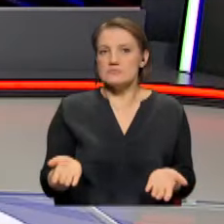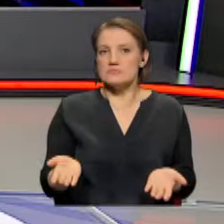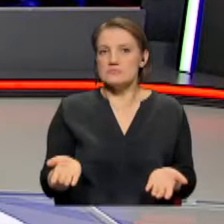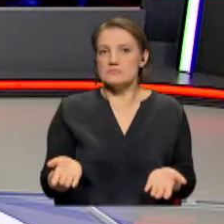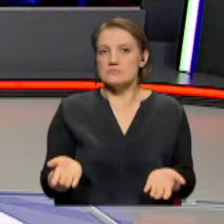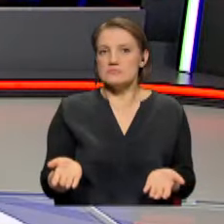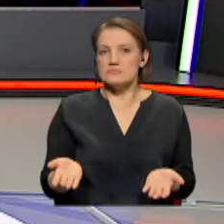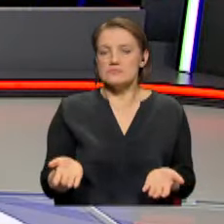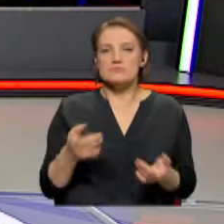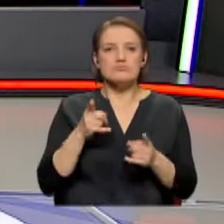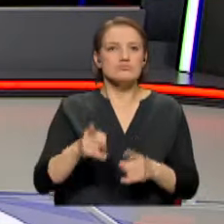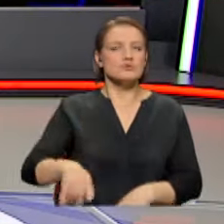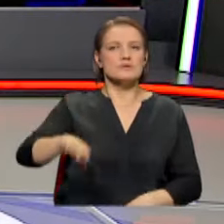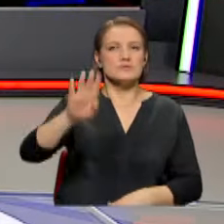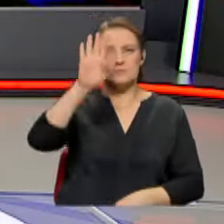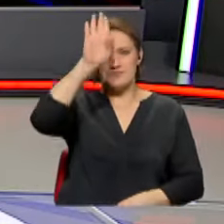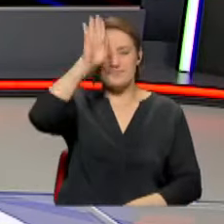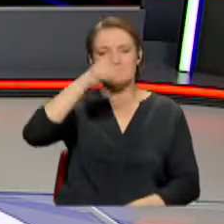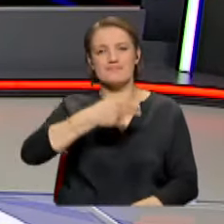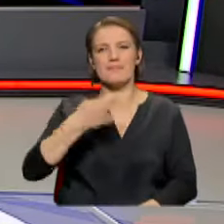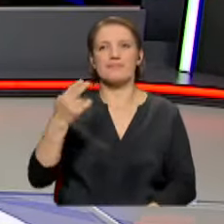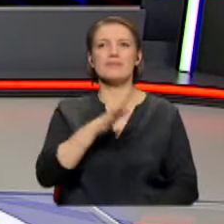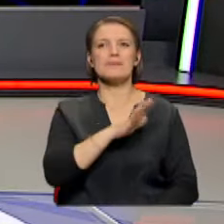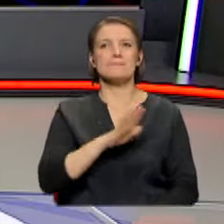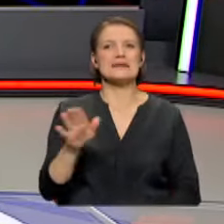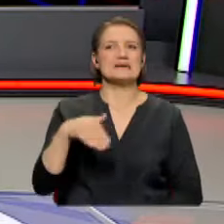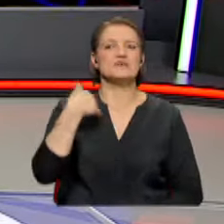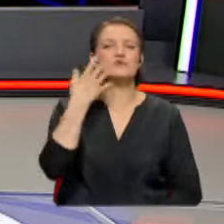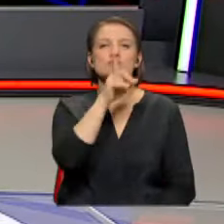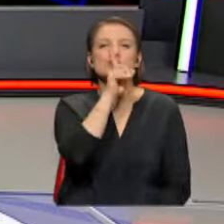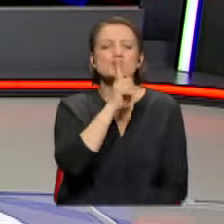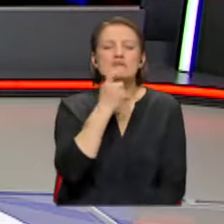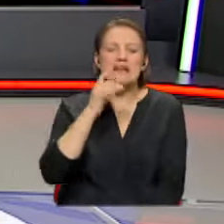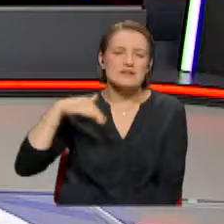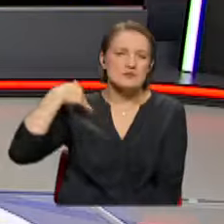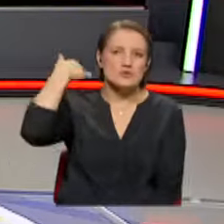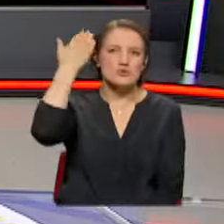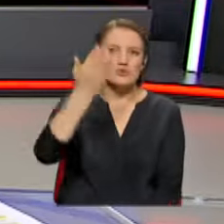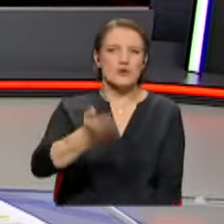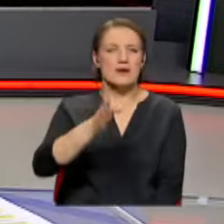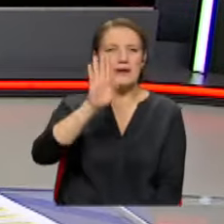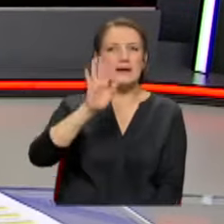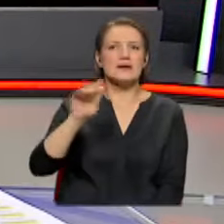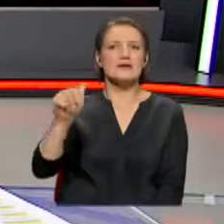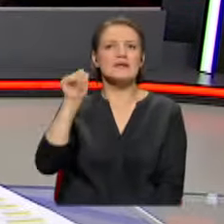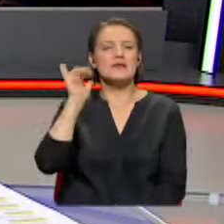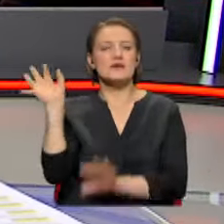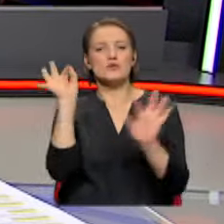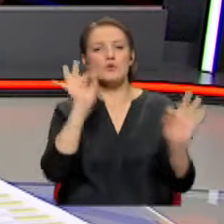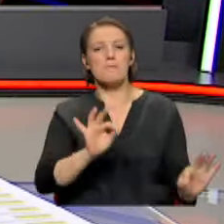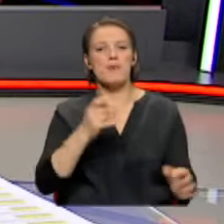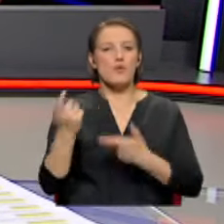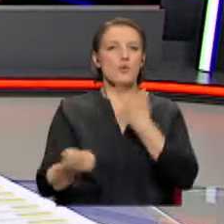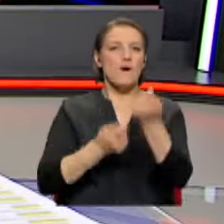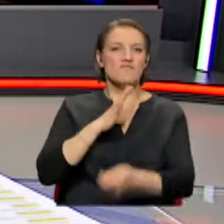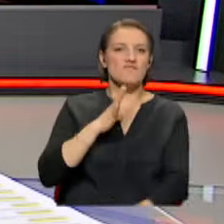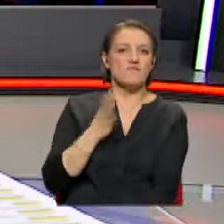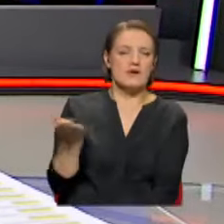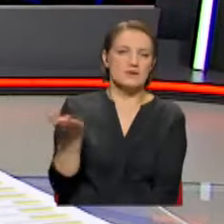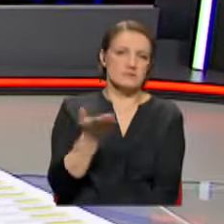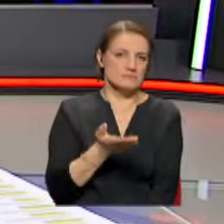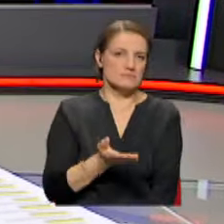şimdi bu Saltanat hikayesini bitirdikten sonra 100 sene sonra saltanata dönmeye uğraşanlar var ya